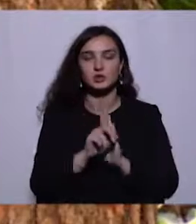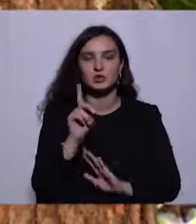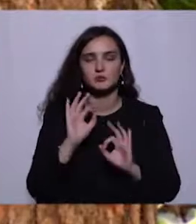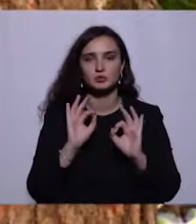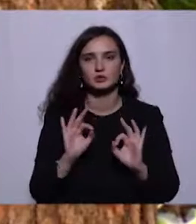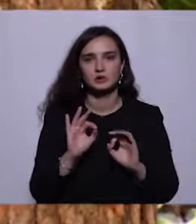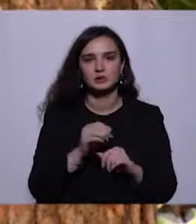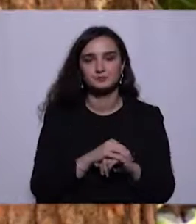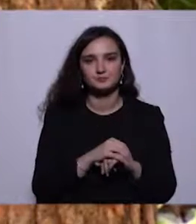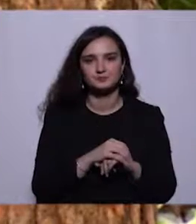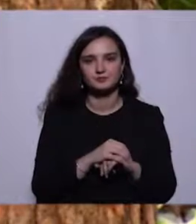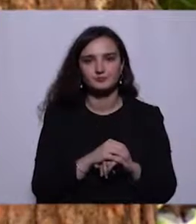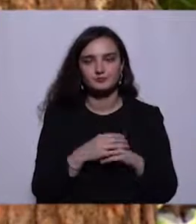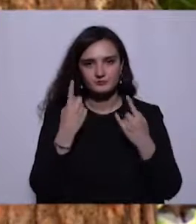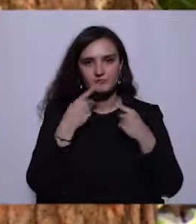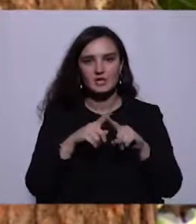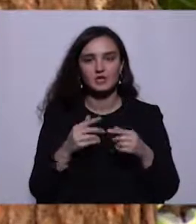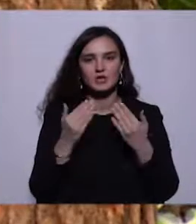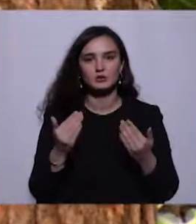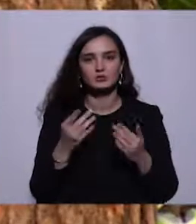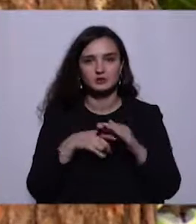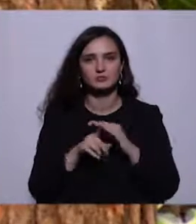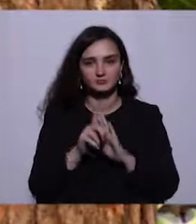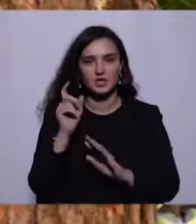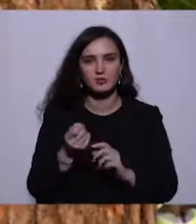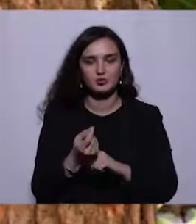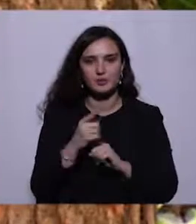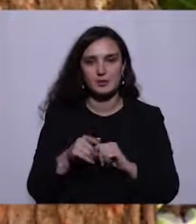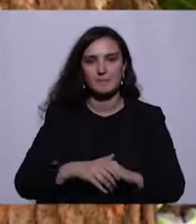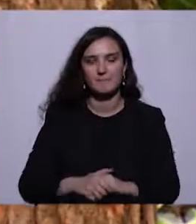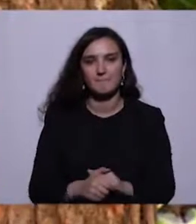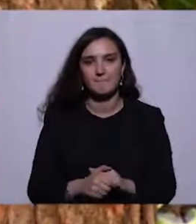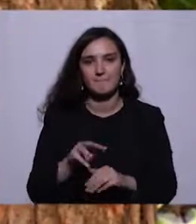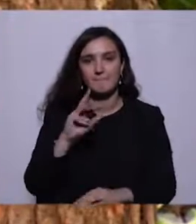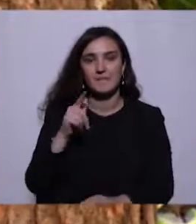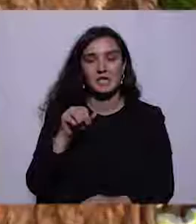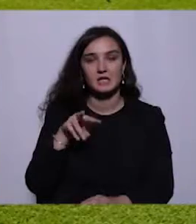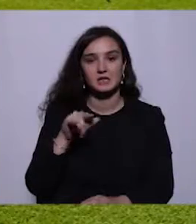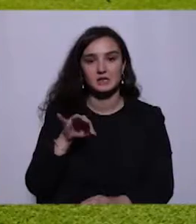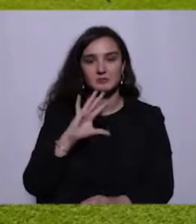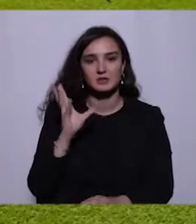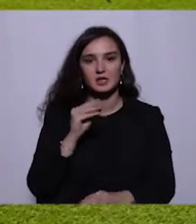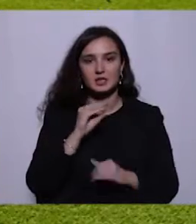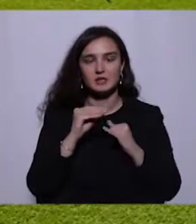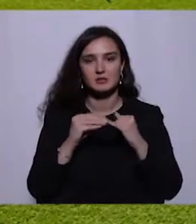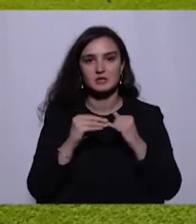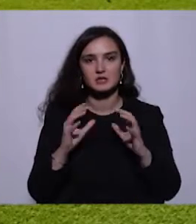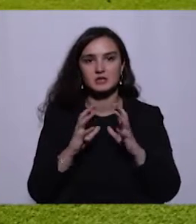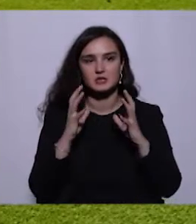იწყება კაცობრიობის არქიტექტურის დაბადება. მეგალითები მთელ